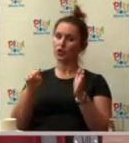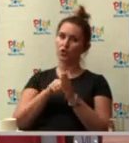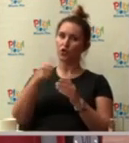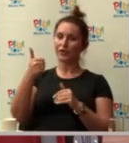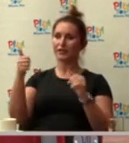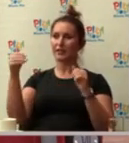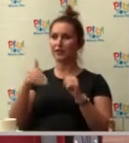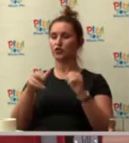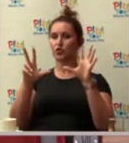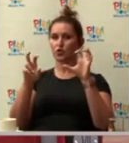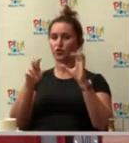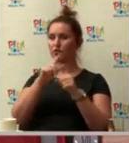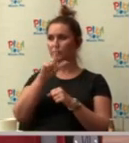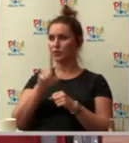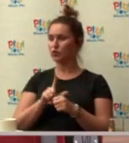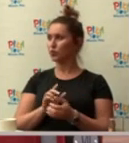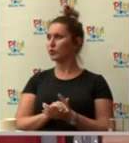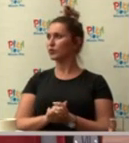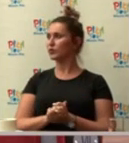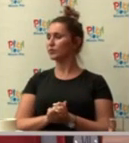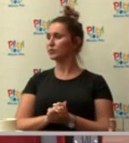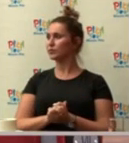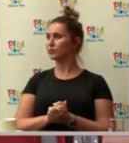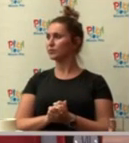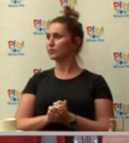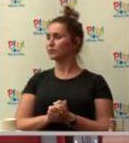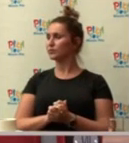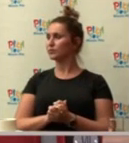Oni za tyle narażają swoje życie i zdrowie, chodząc po ulicach.